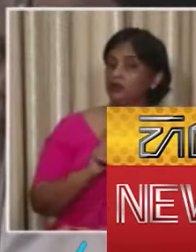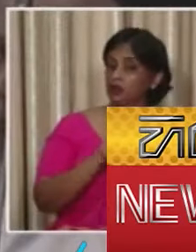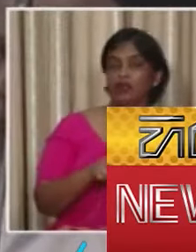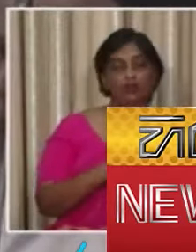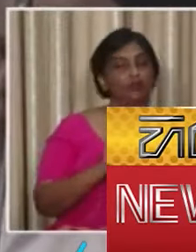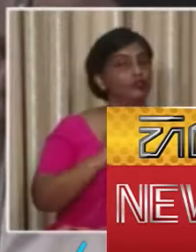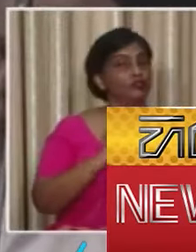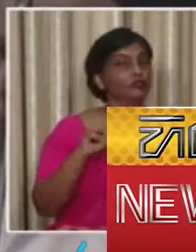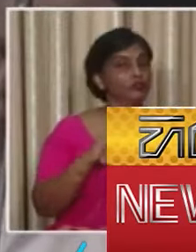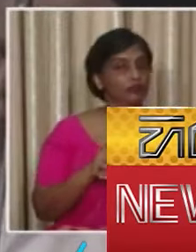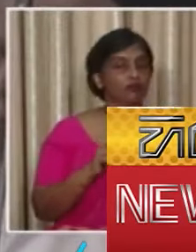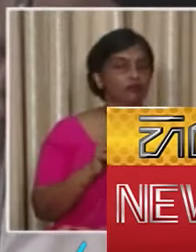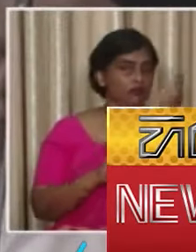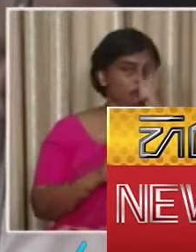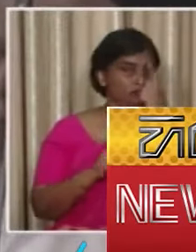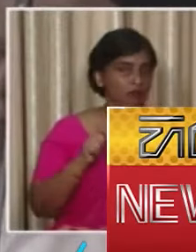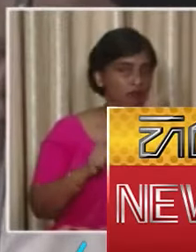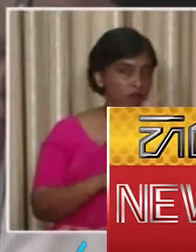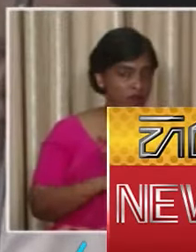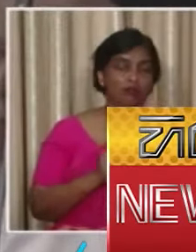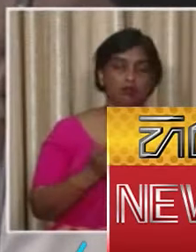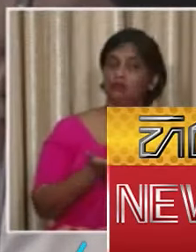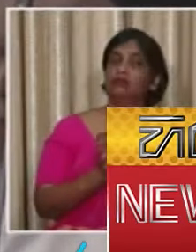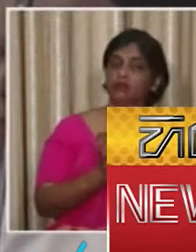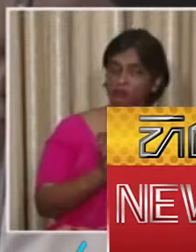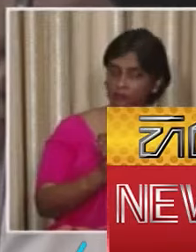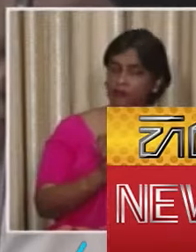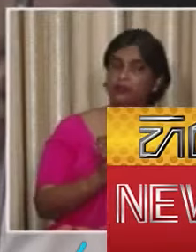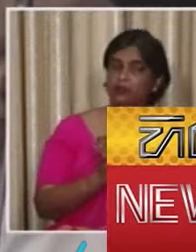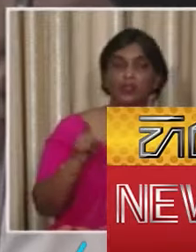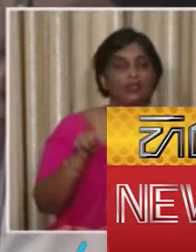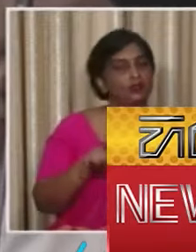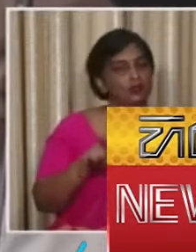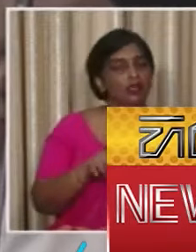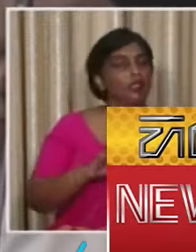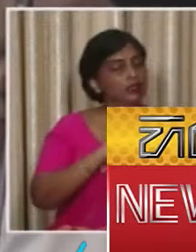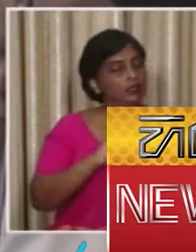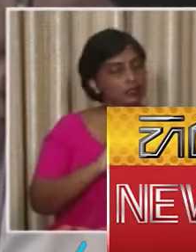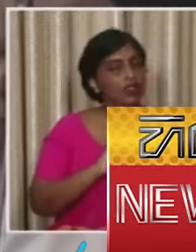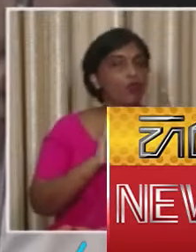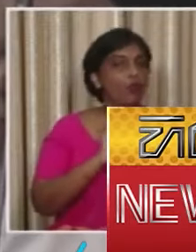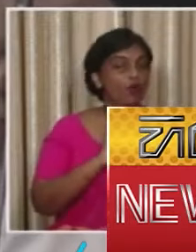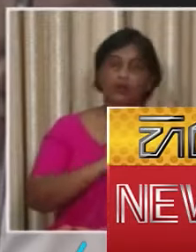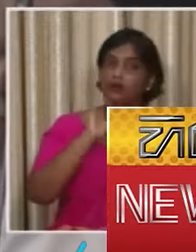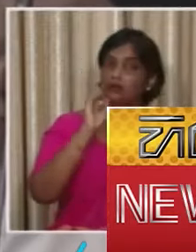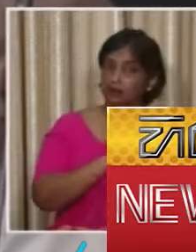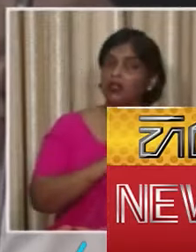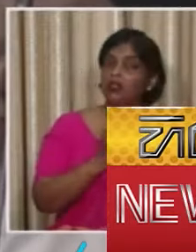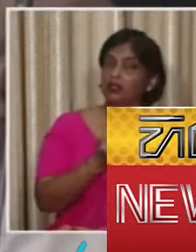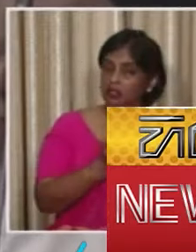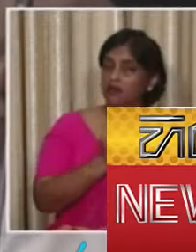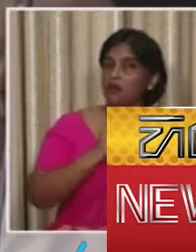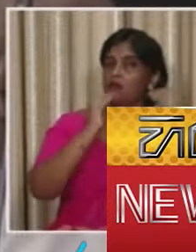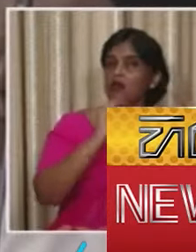රාජ්‍ය සේවයන් සඳහා වැඩි මුදලක් වෙන් කිරීමට අවකාශය සැලසෙනවා. ඒ වගේම දේශීය පොලි අනුපාතයකින් තවදුරටත්